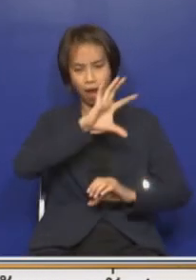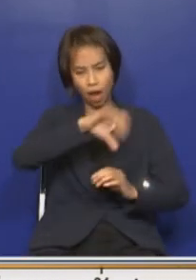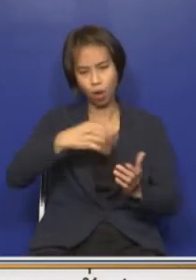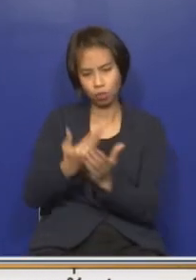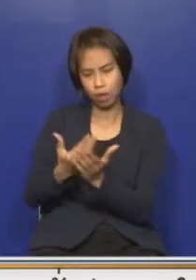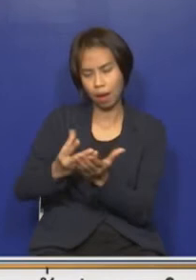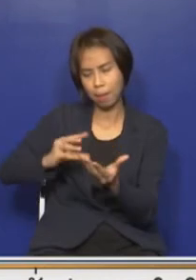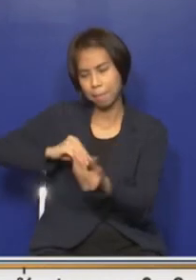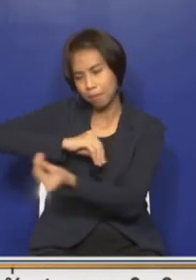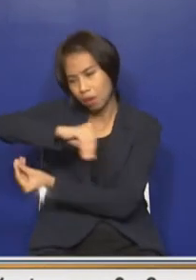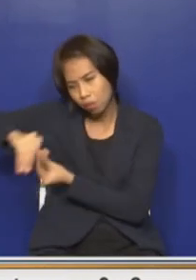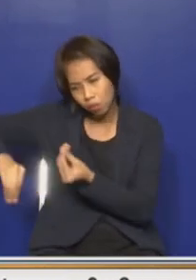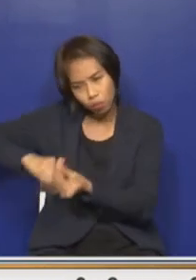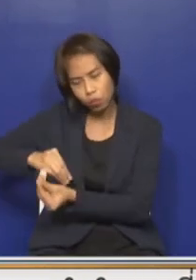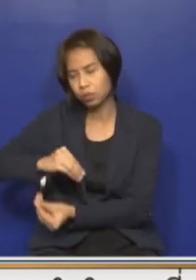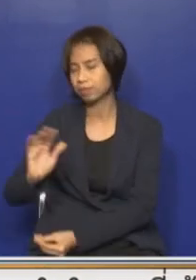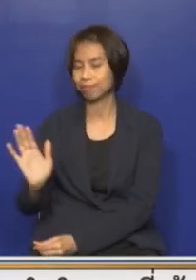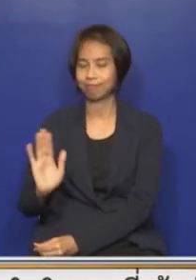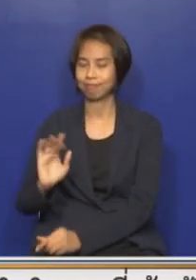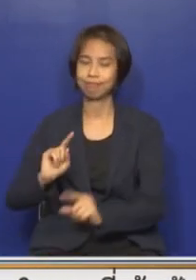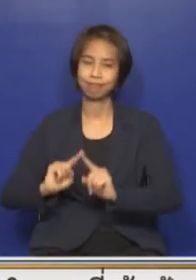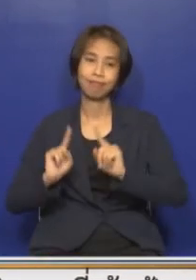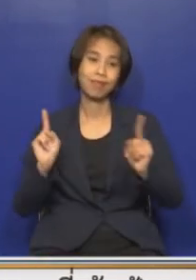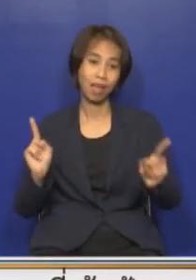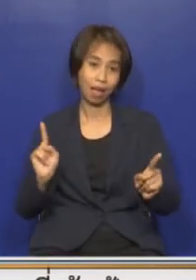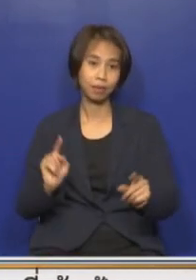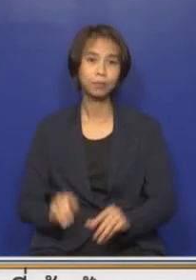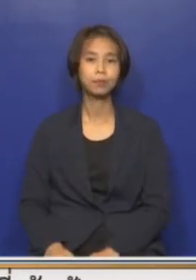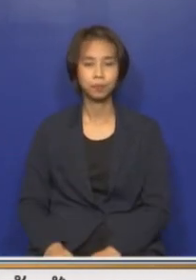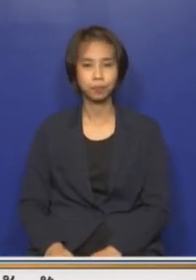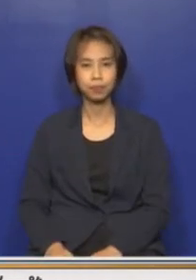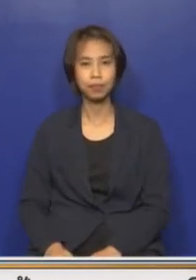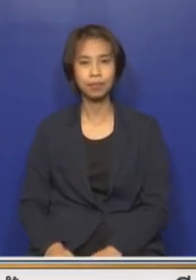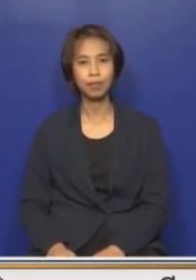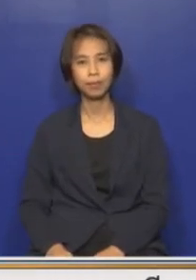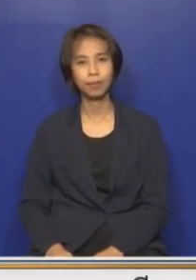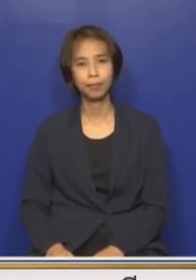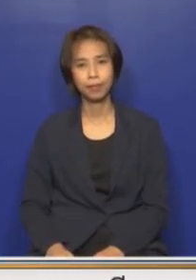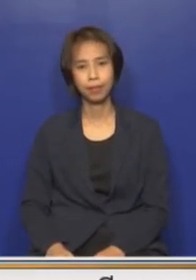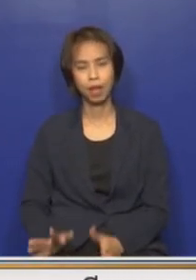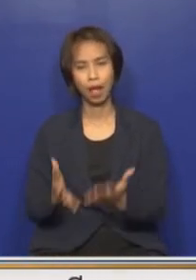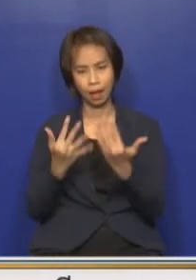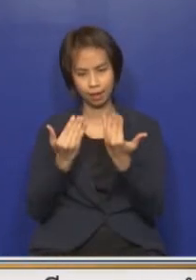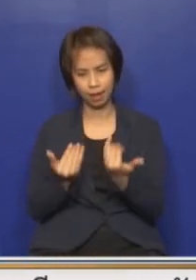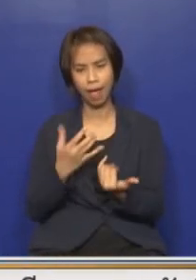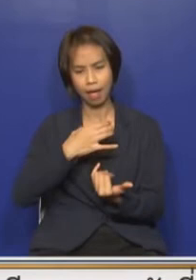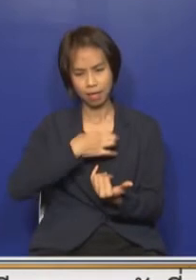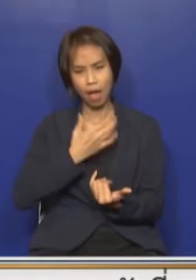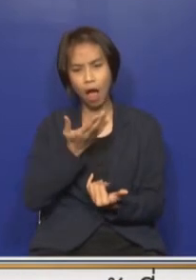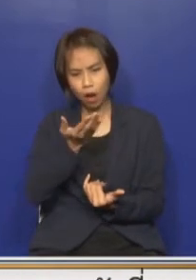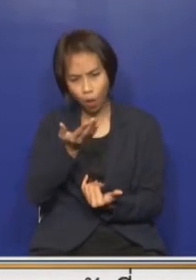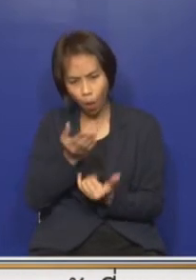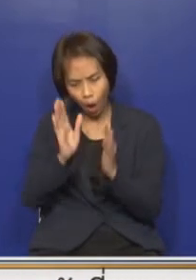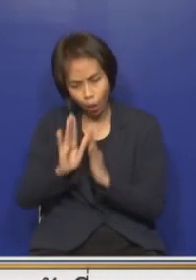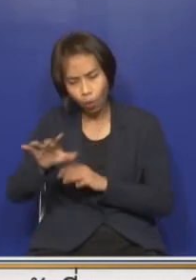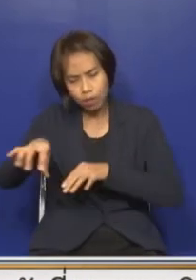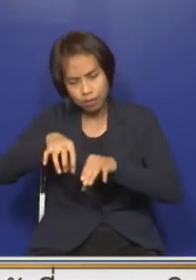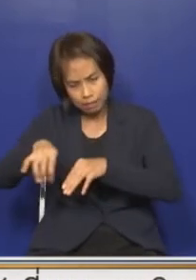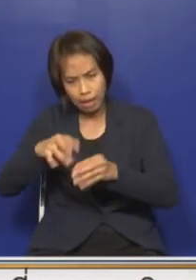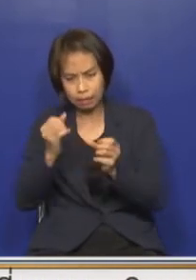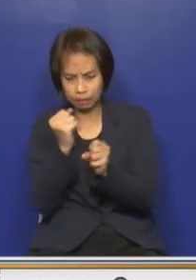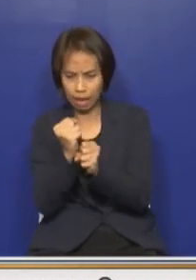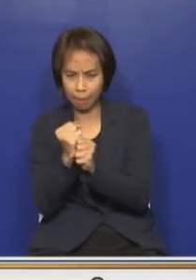เช่นเดียวกับเงินถุงหมุนเวียนต่างๆเพราะฉะนั้นก็อยากจะขอให้ทางผู้ทำตัวเลขเหล่านี้นะครับได้ล